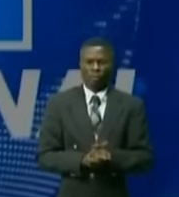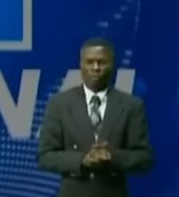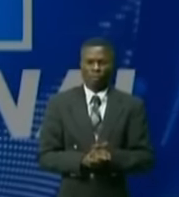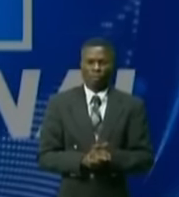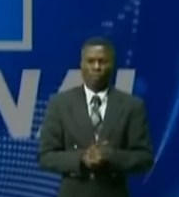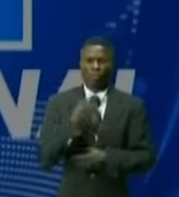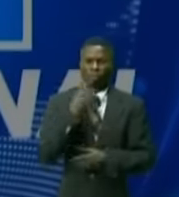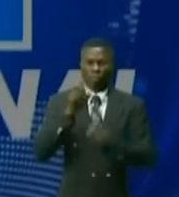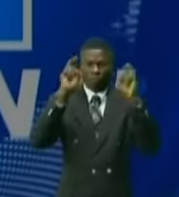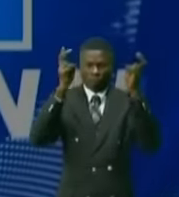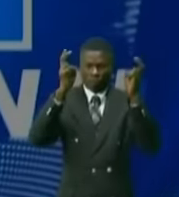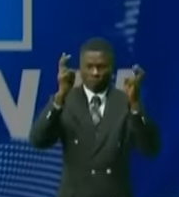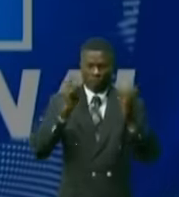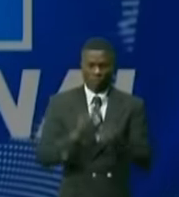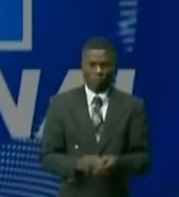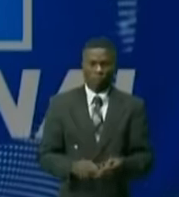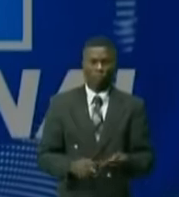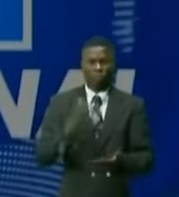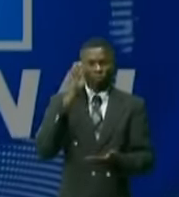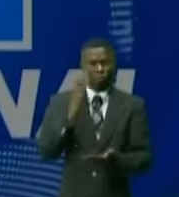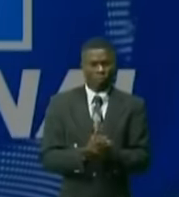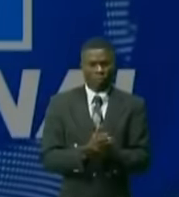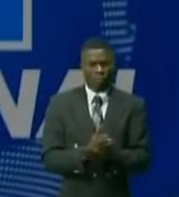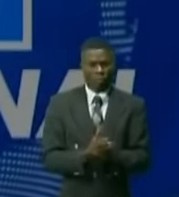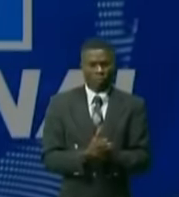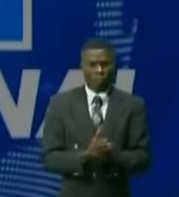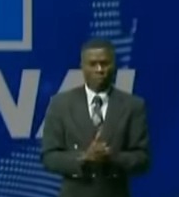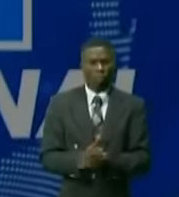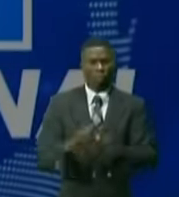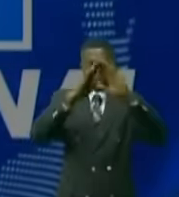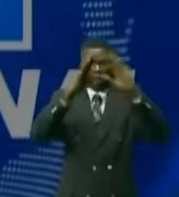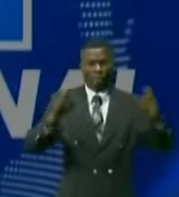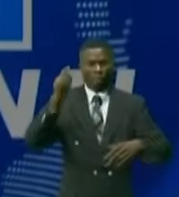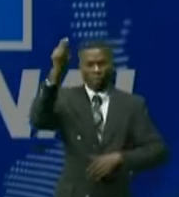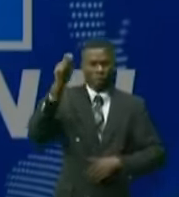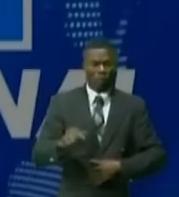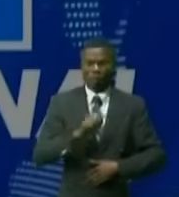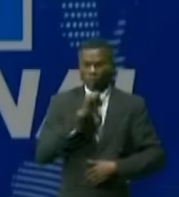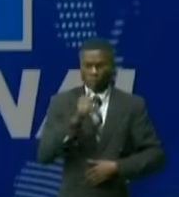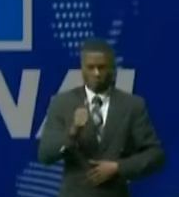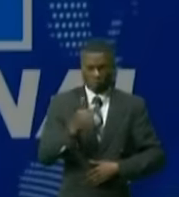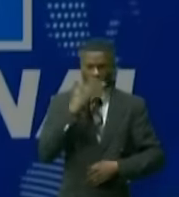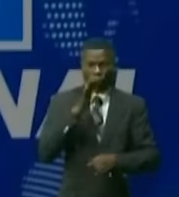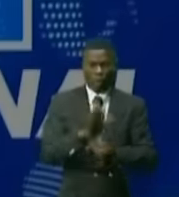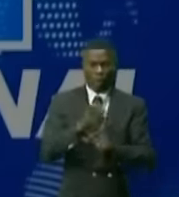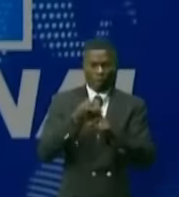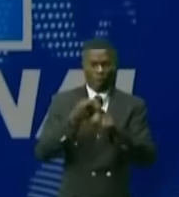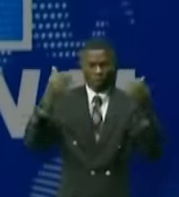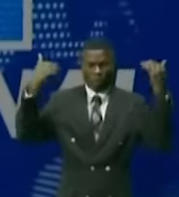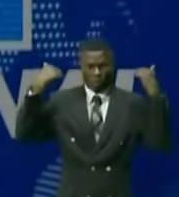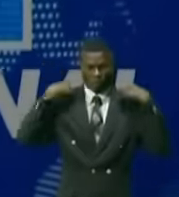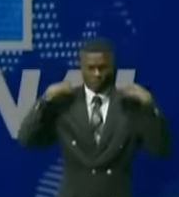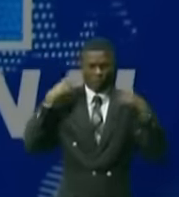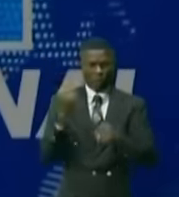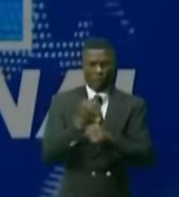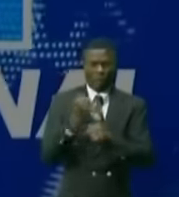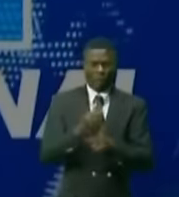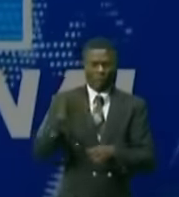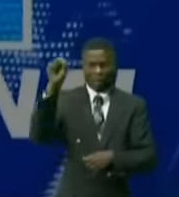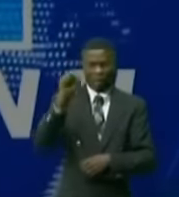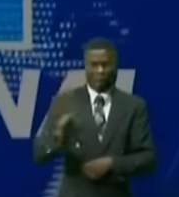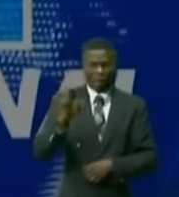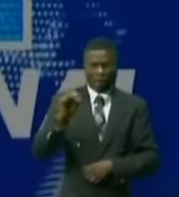Je l'ai dit au sommaire, il n'y aura pas de rupture de stock dans les camps militaires. Ces assurances sont du commandant du service national,